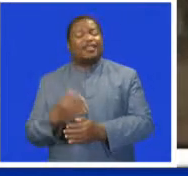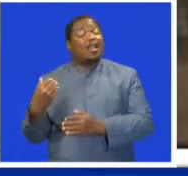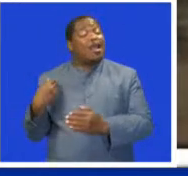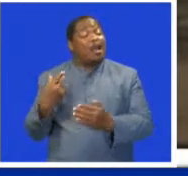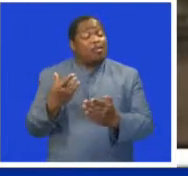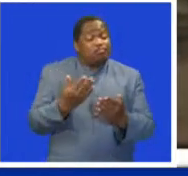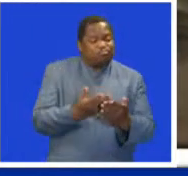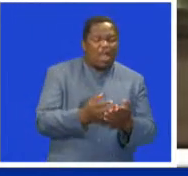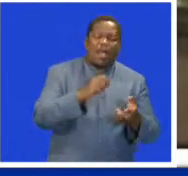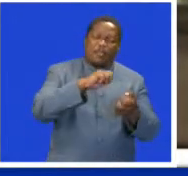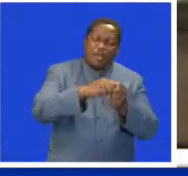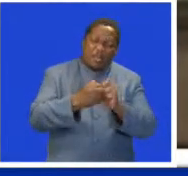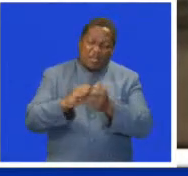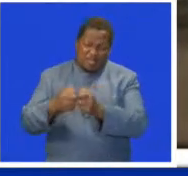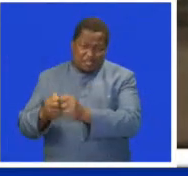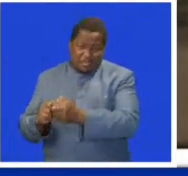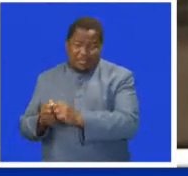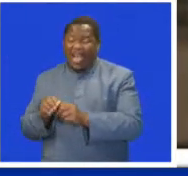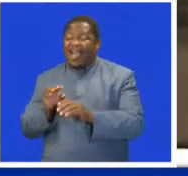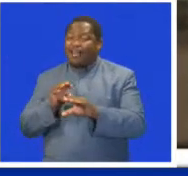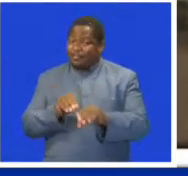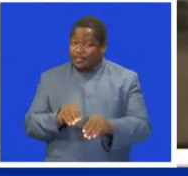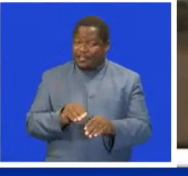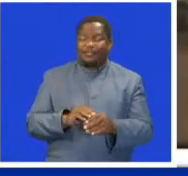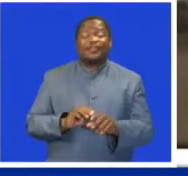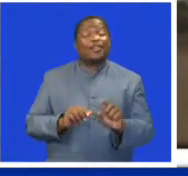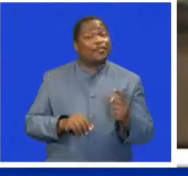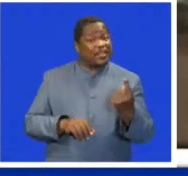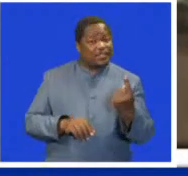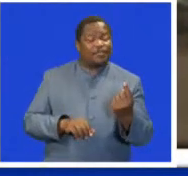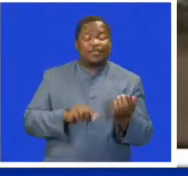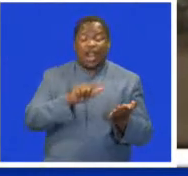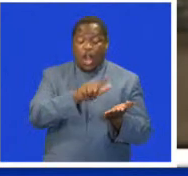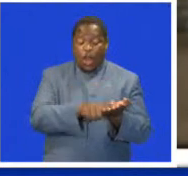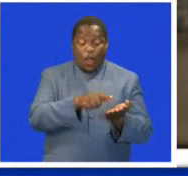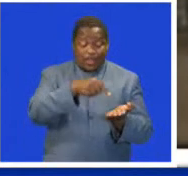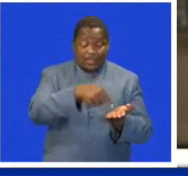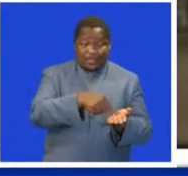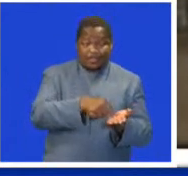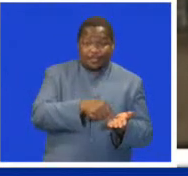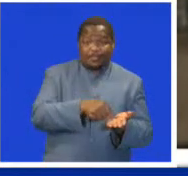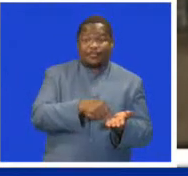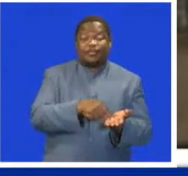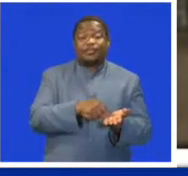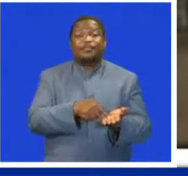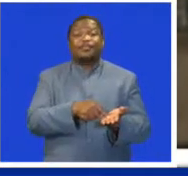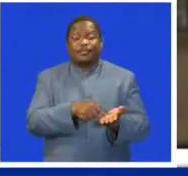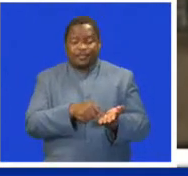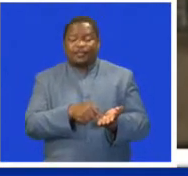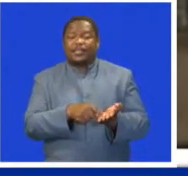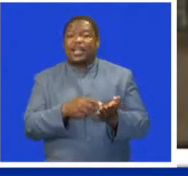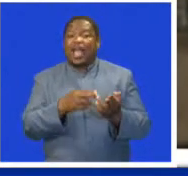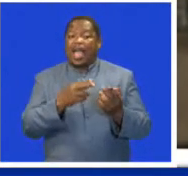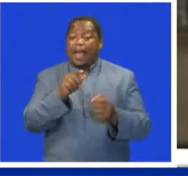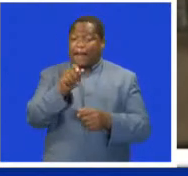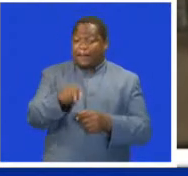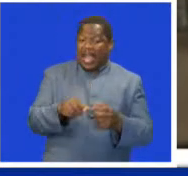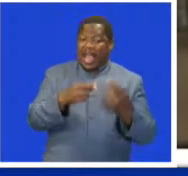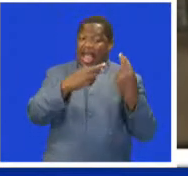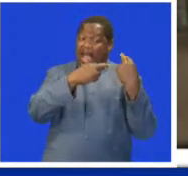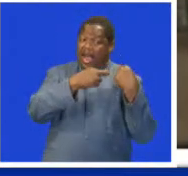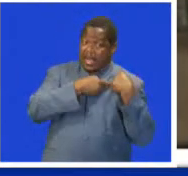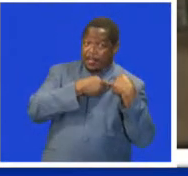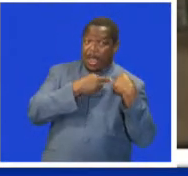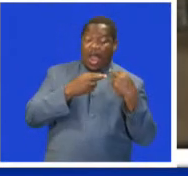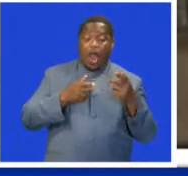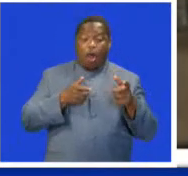letinzathwana yekucala ingcinamba kube ngilo ukuthi lo mthetho lona wokho la ngakithi mhlambe kubo arts and culture lo mthetho